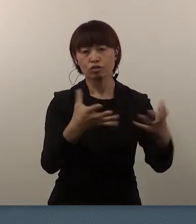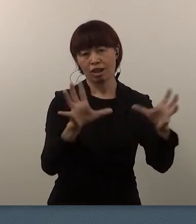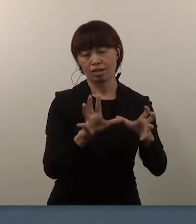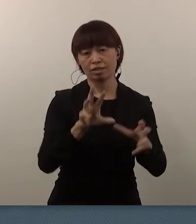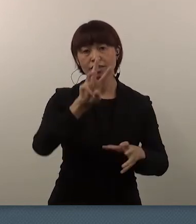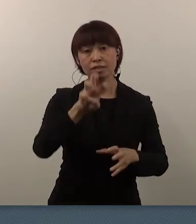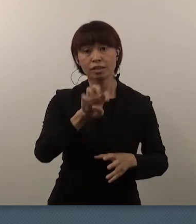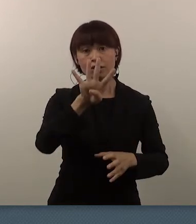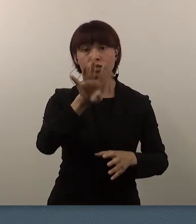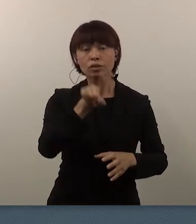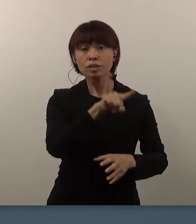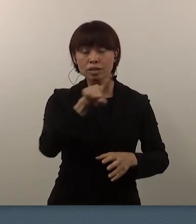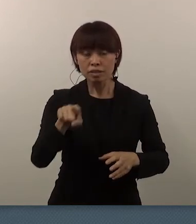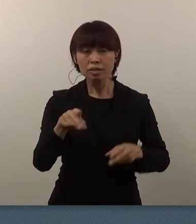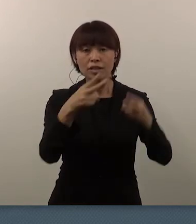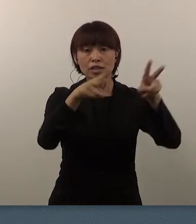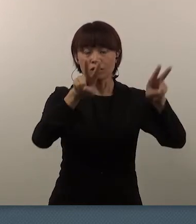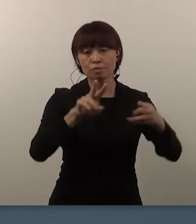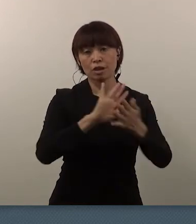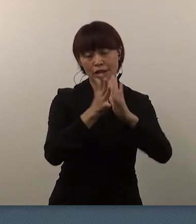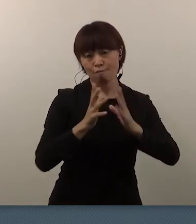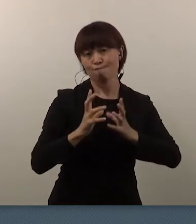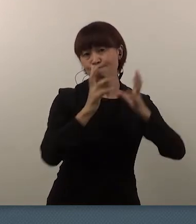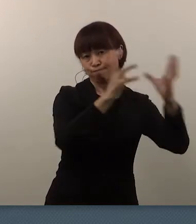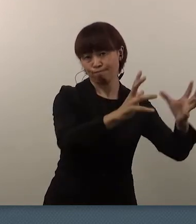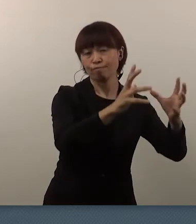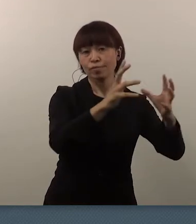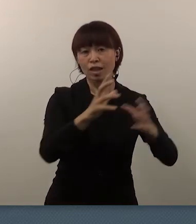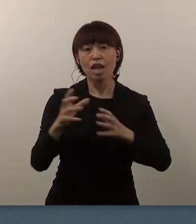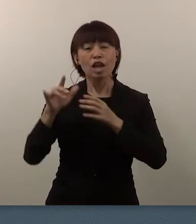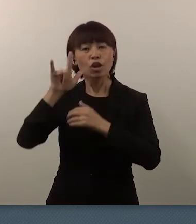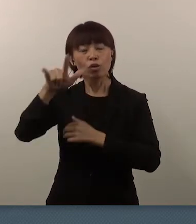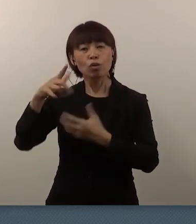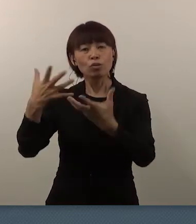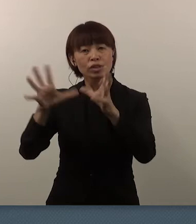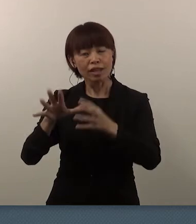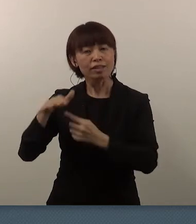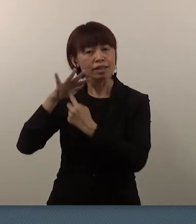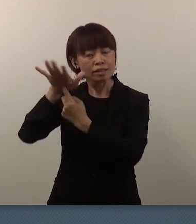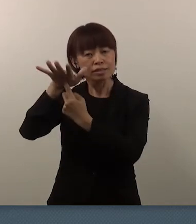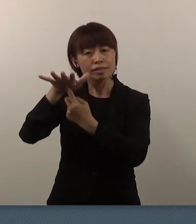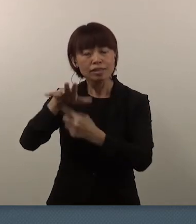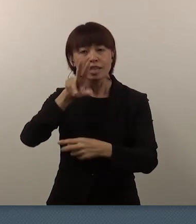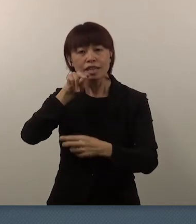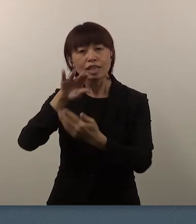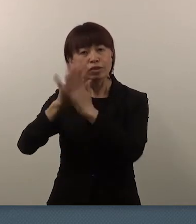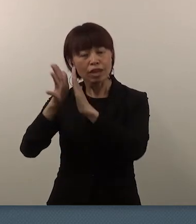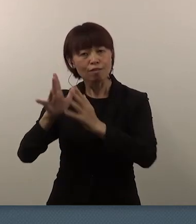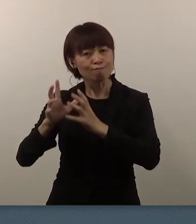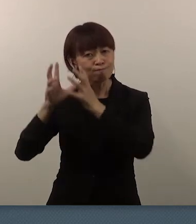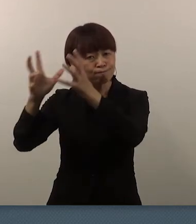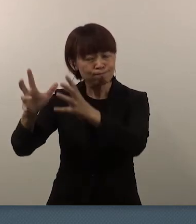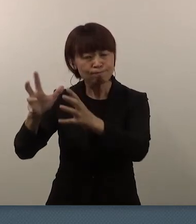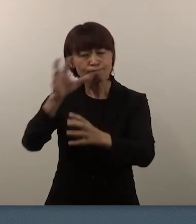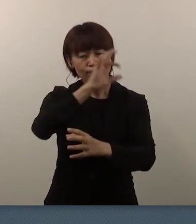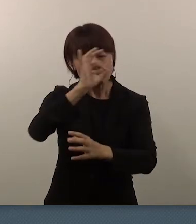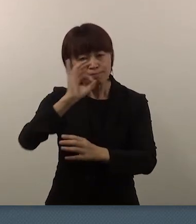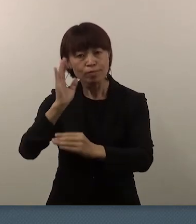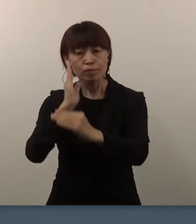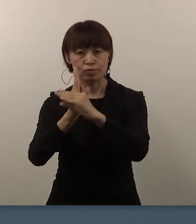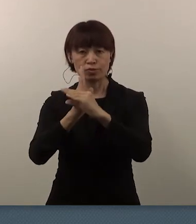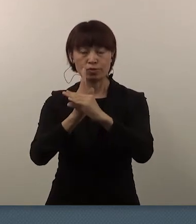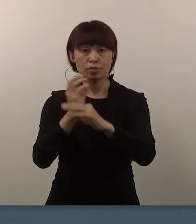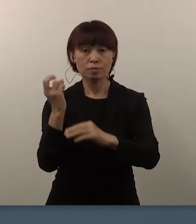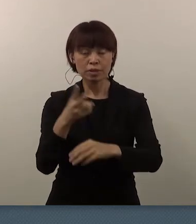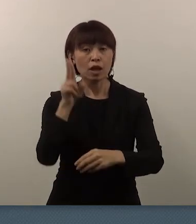に、航空隊ヘリを岐阜県に派遣し捜索救助に当たっているほか、横浜消防の緊